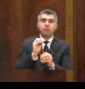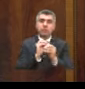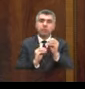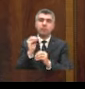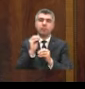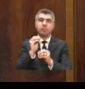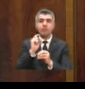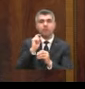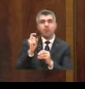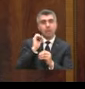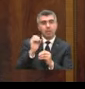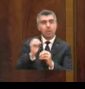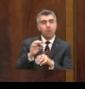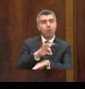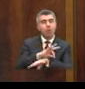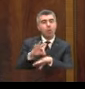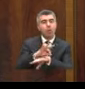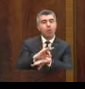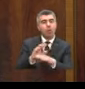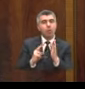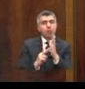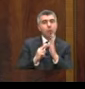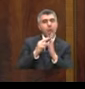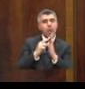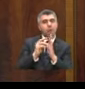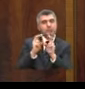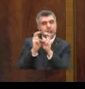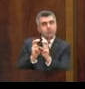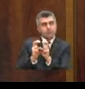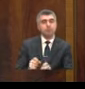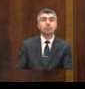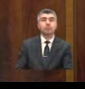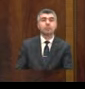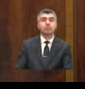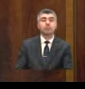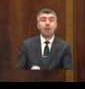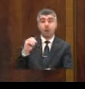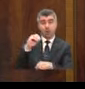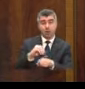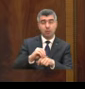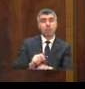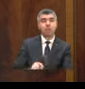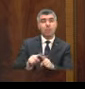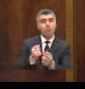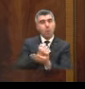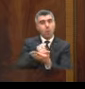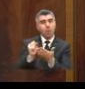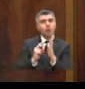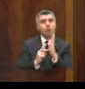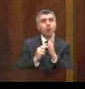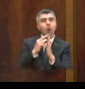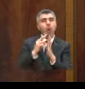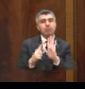من الدخل ديال الموظفين اللي في سلالم الدنيا. التزمنا ايضا باش نحذفوا سلم 7